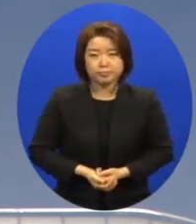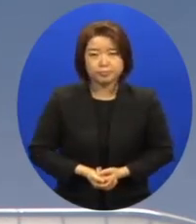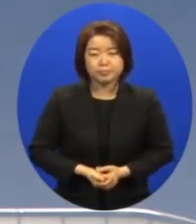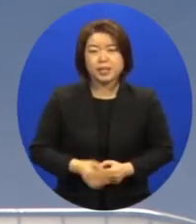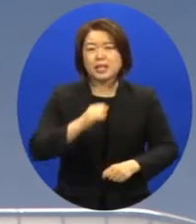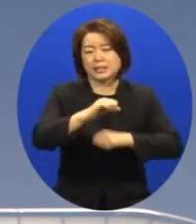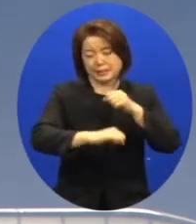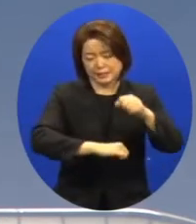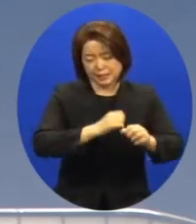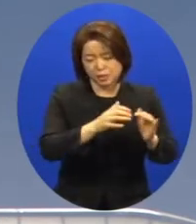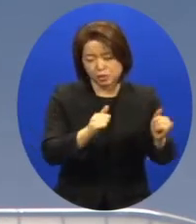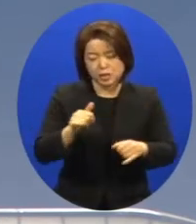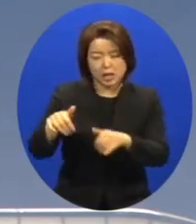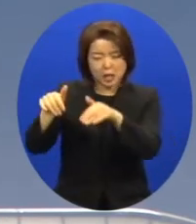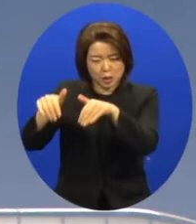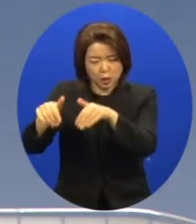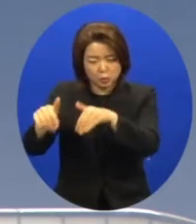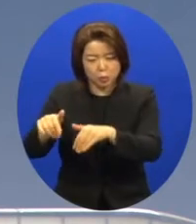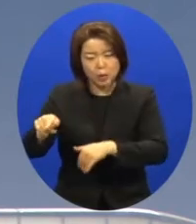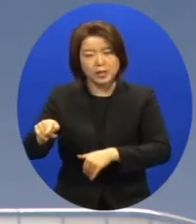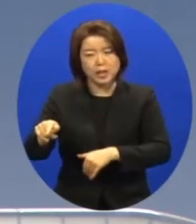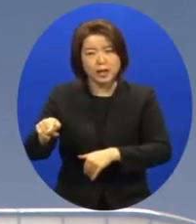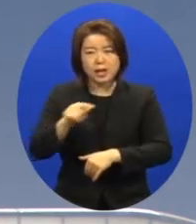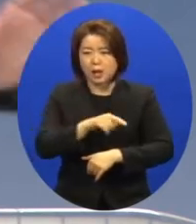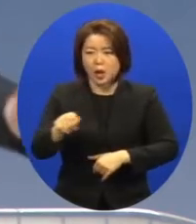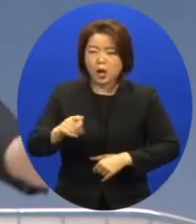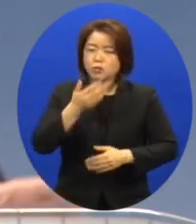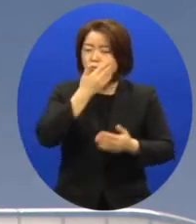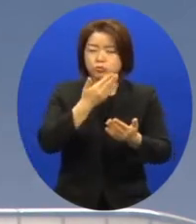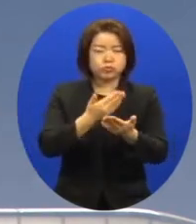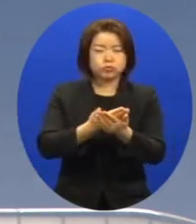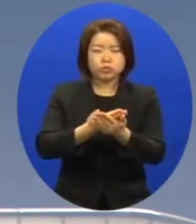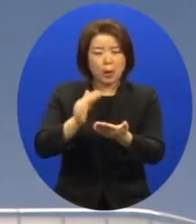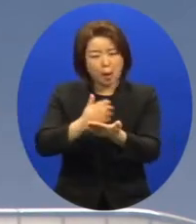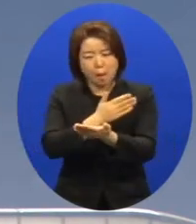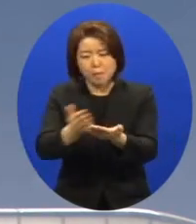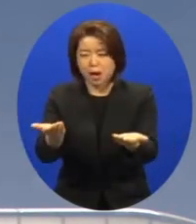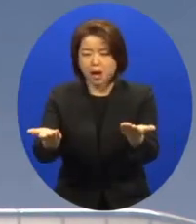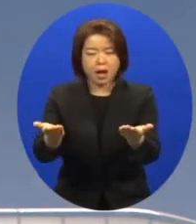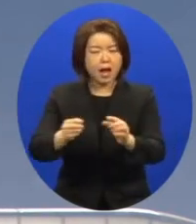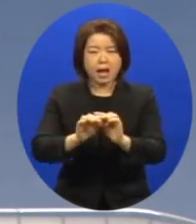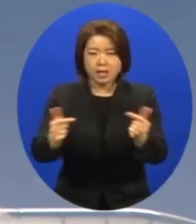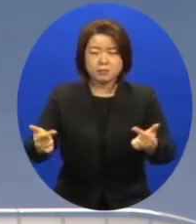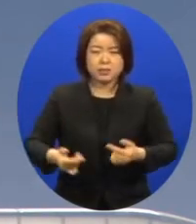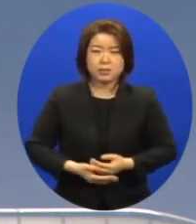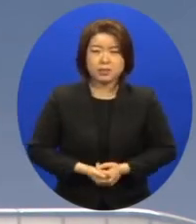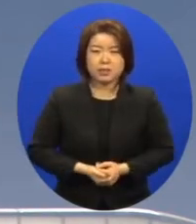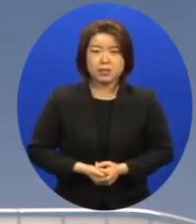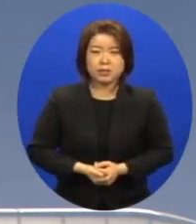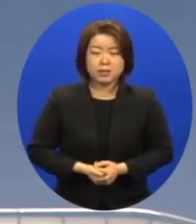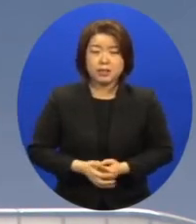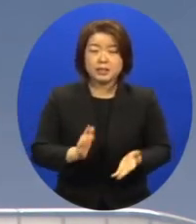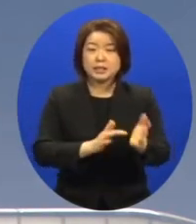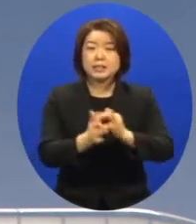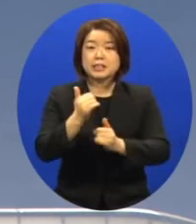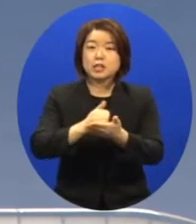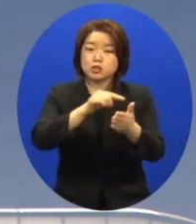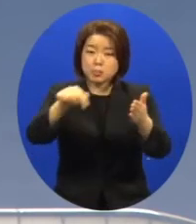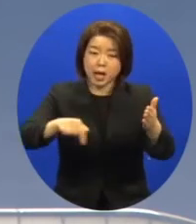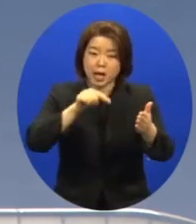자유인 이냐 노예 내야 하는 것은 사실 그렇게 중요한 분들 기준이 아니라는 겁니다 예수님 안에